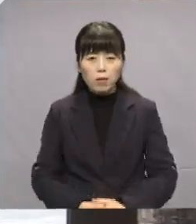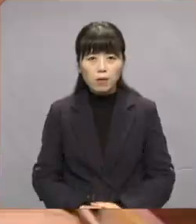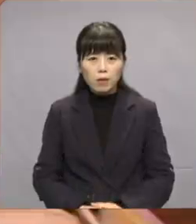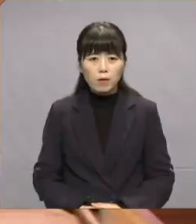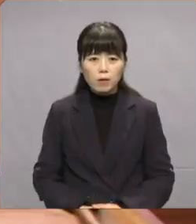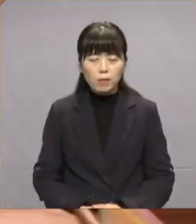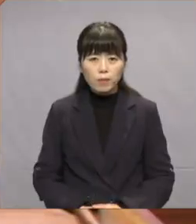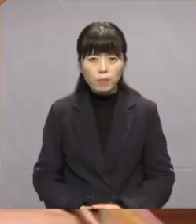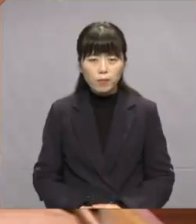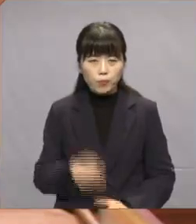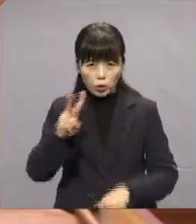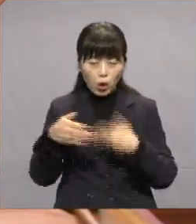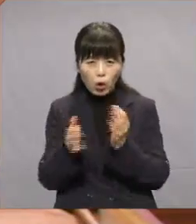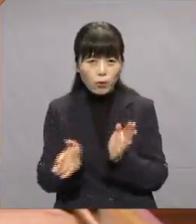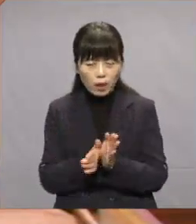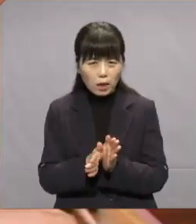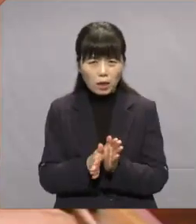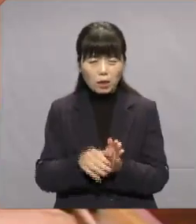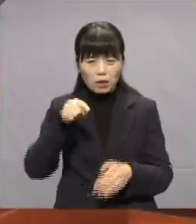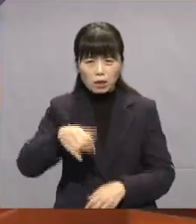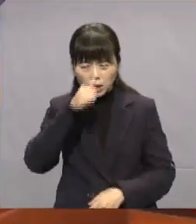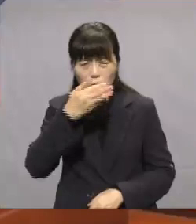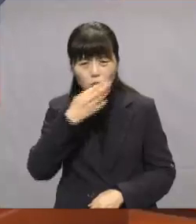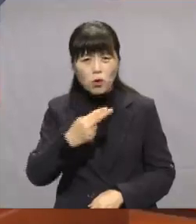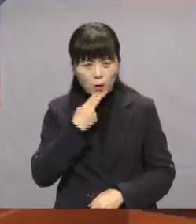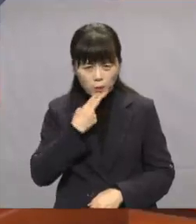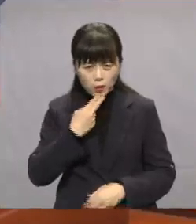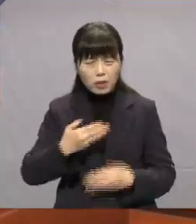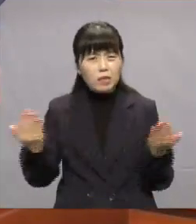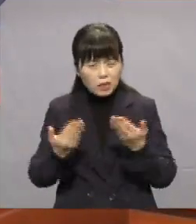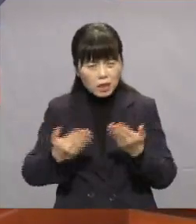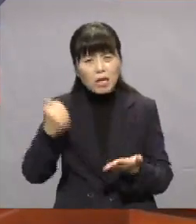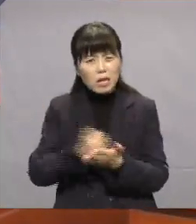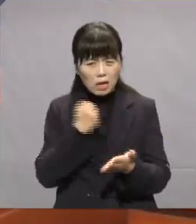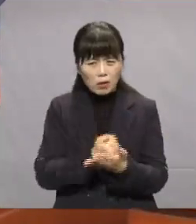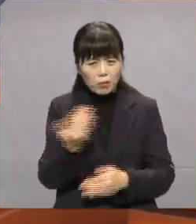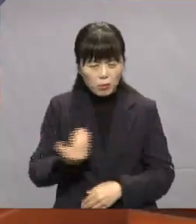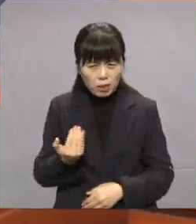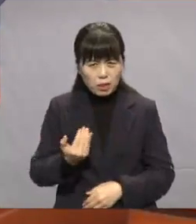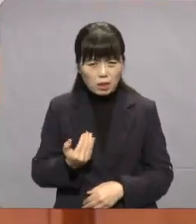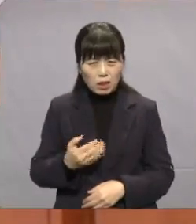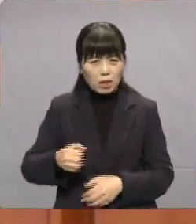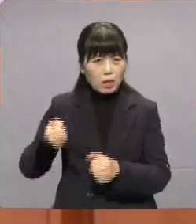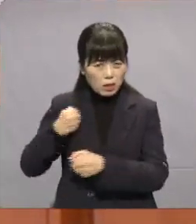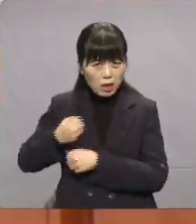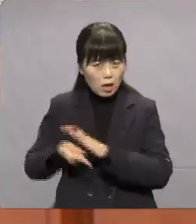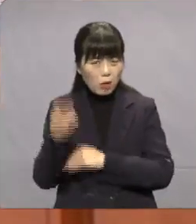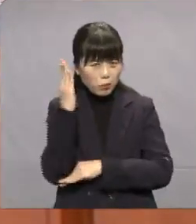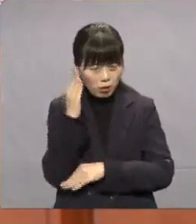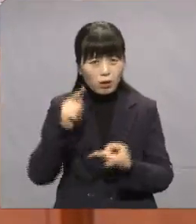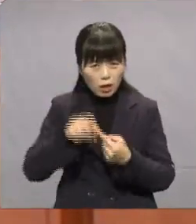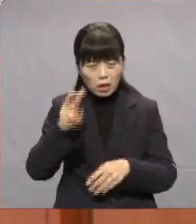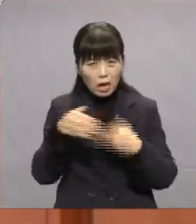내란죄. 여당도 있을 수 없는 사태에 참담한 마음을 금할 수 없다며 미리 계엄서를 주장한 야당 의원에게